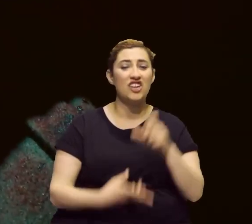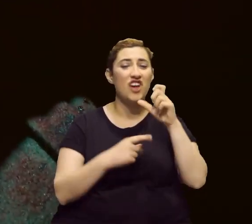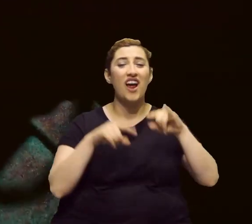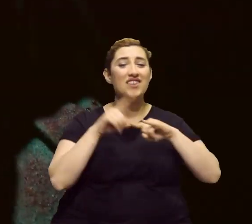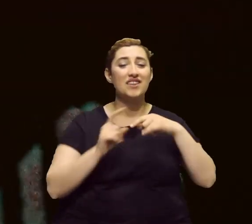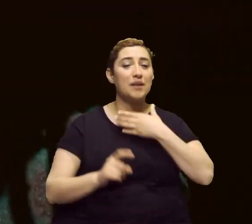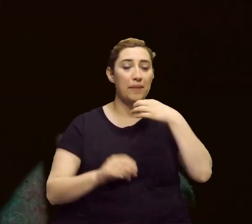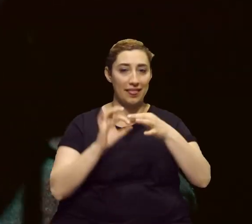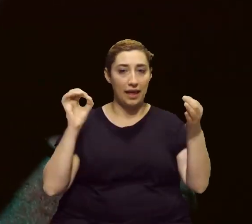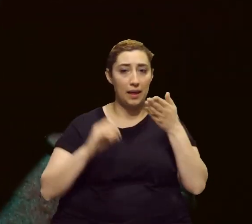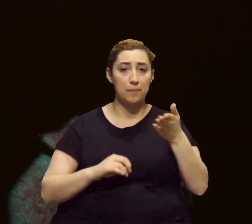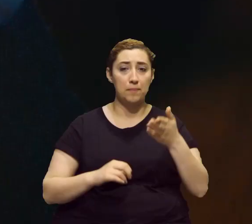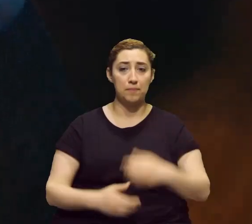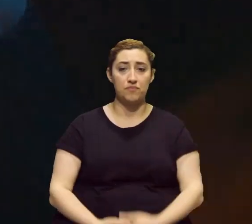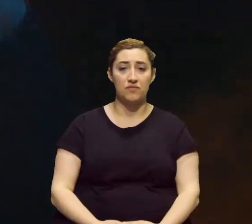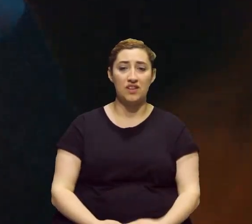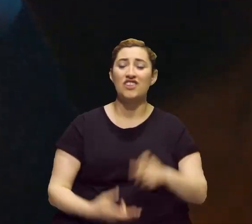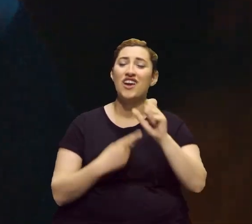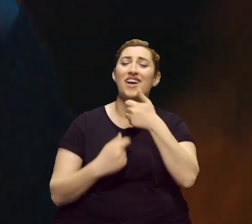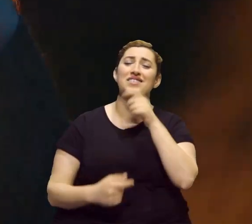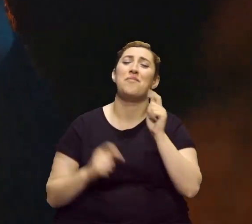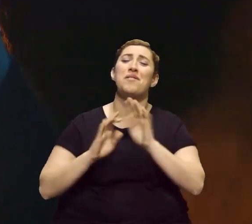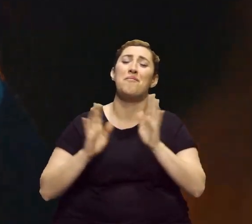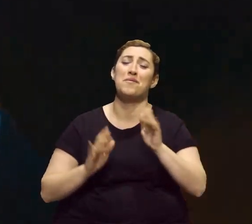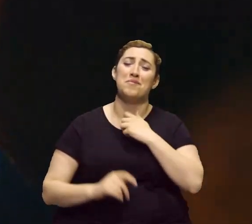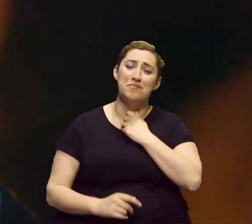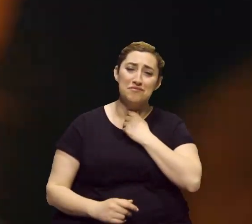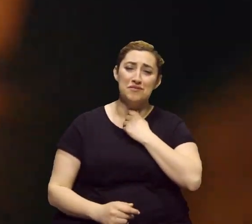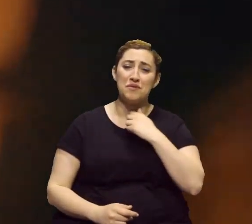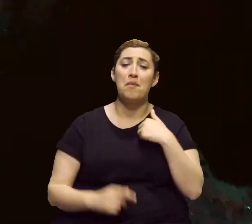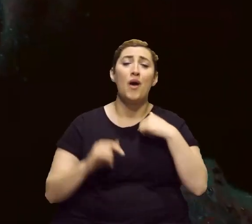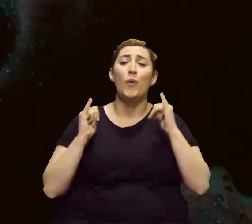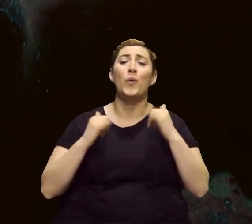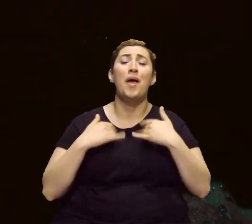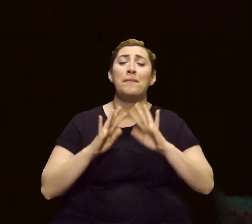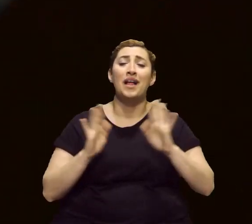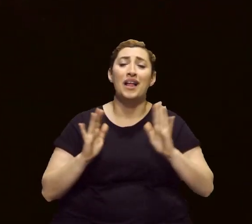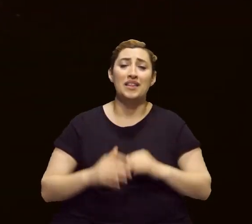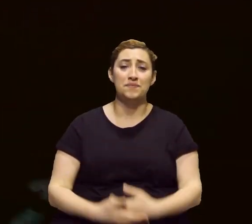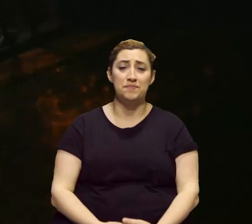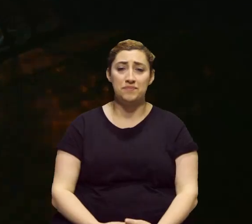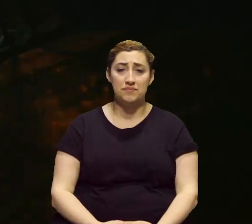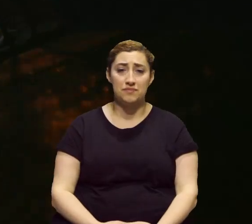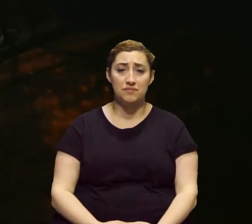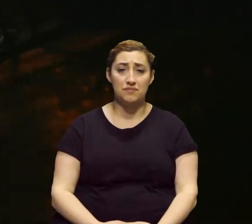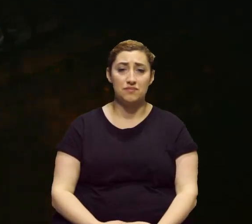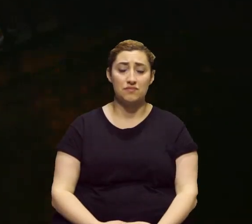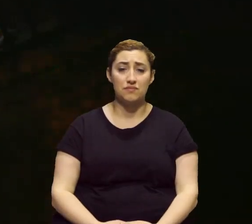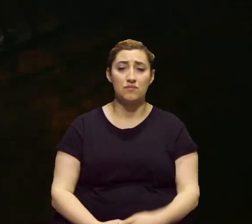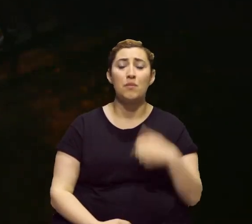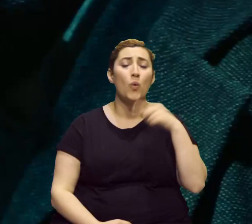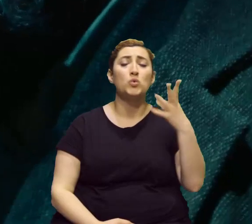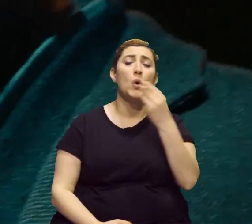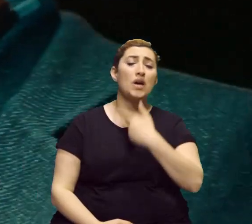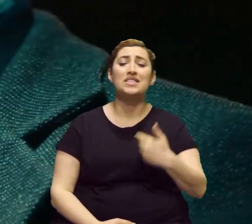Çerkez Hasan nasıl? Çerkez abi, ben çok iyi davranıyorum. Ben gülsüm gibi baktım ona. O beni çok